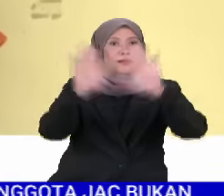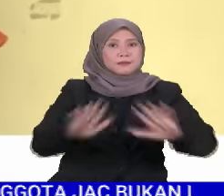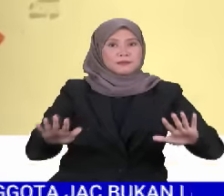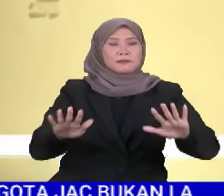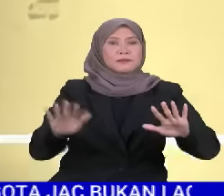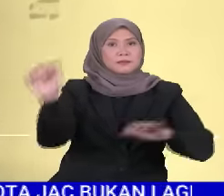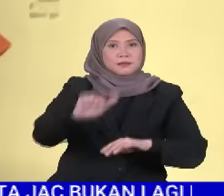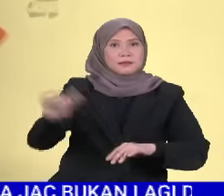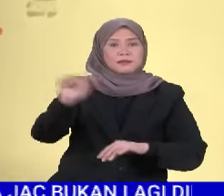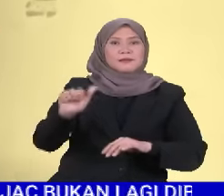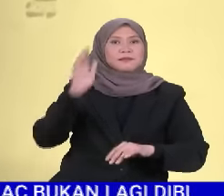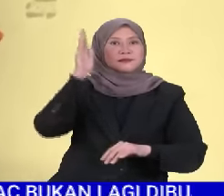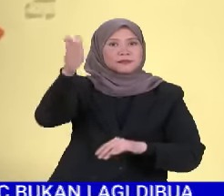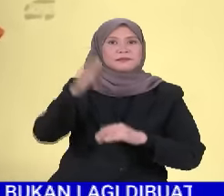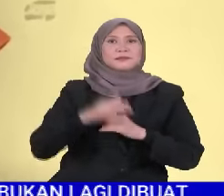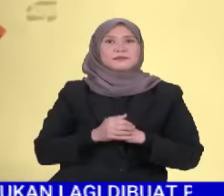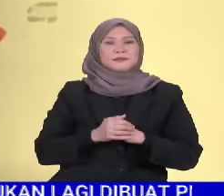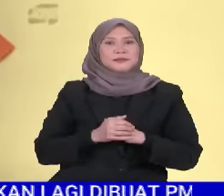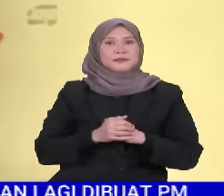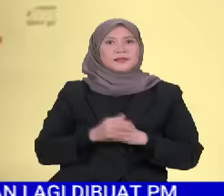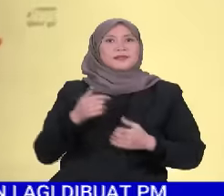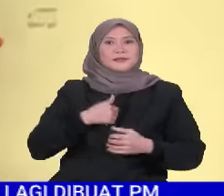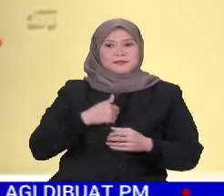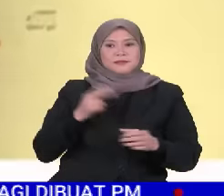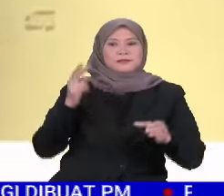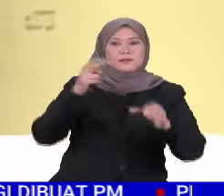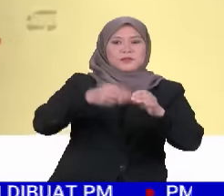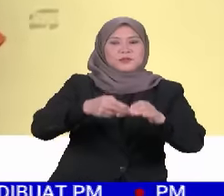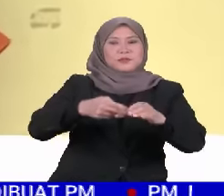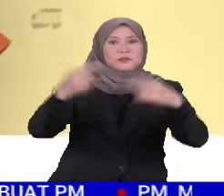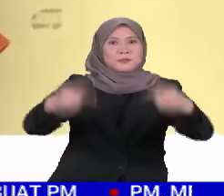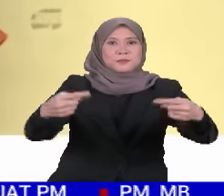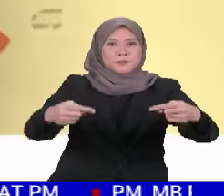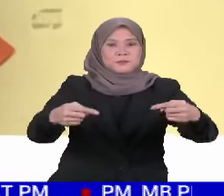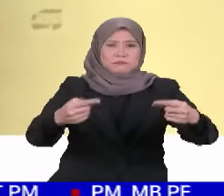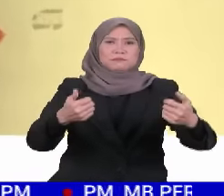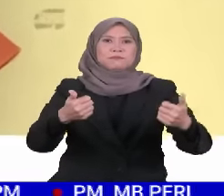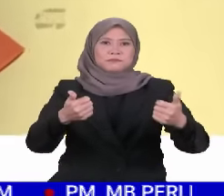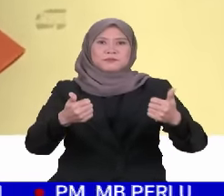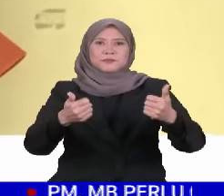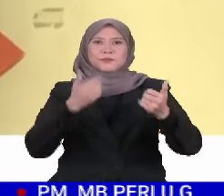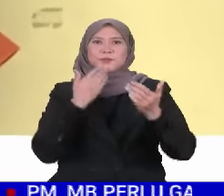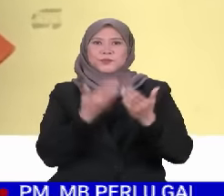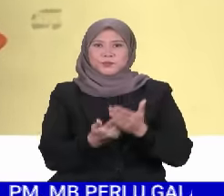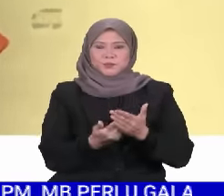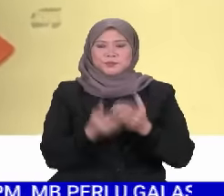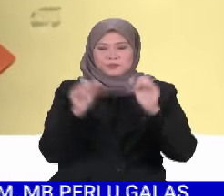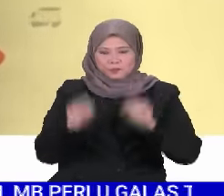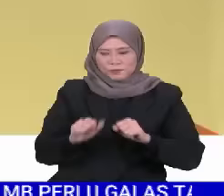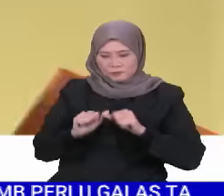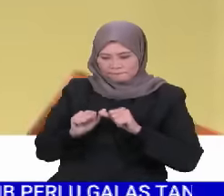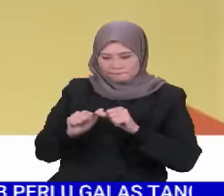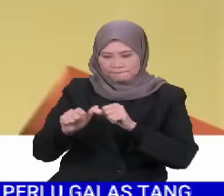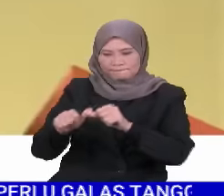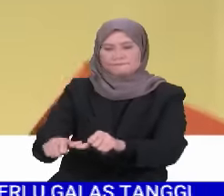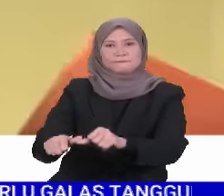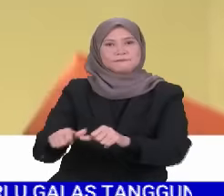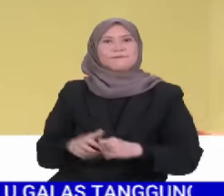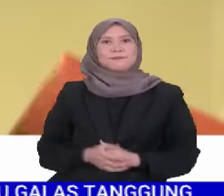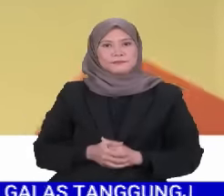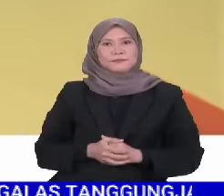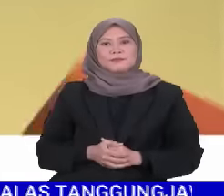tapi prestasi saya untuk kecuali Saya berharap ini dapat diteruskan